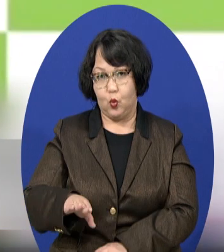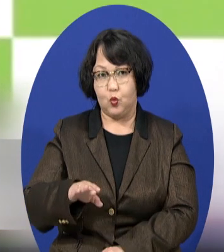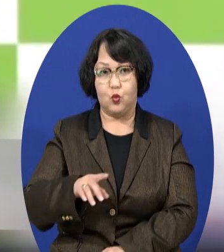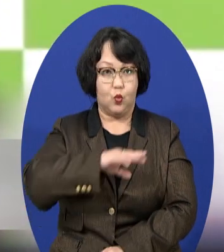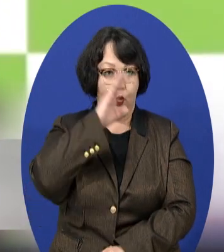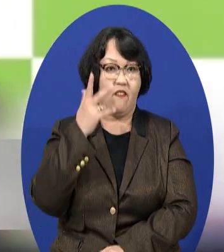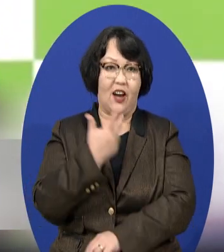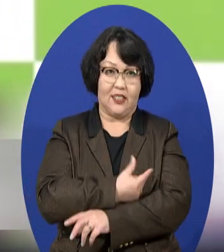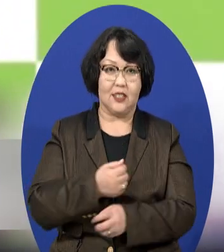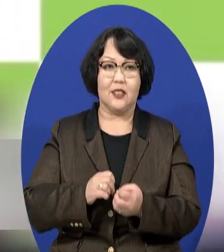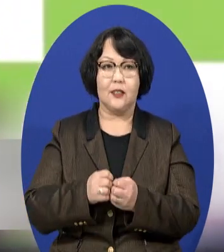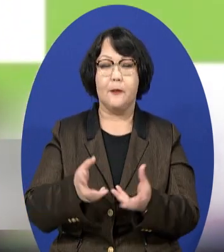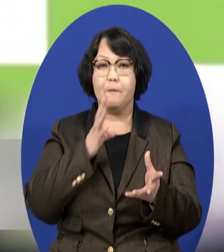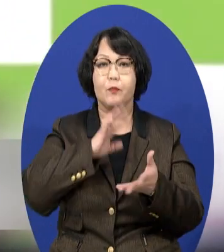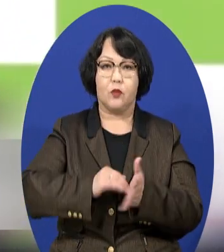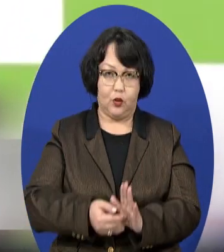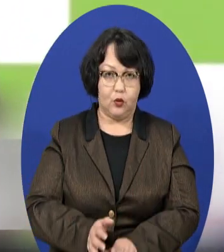вакцинжуулалтанд хамруулахаар төлөвлөж байна.